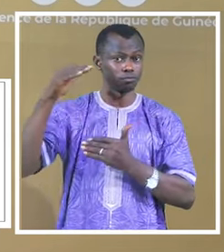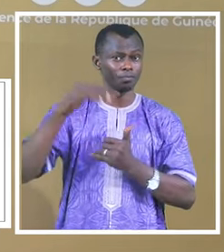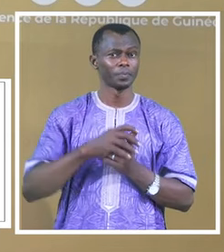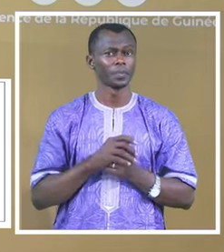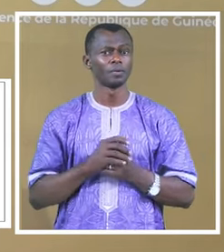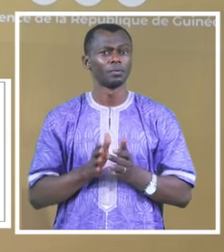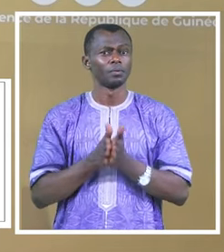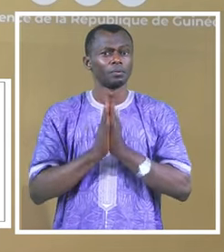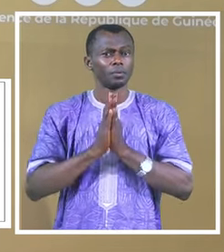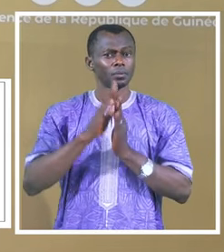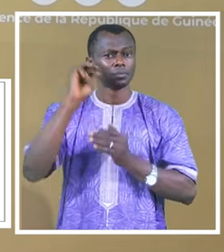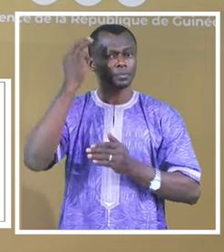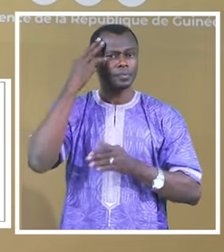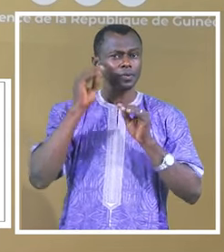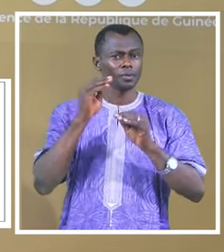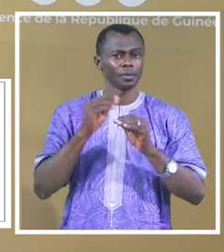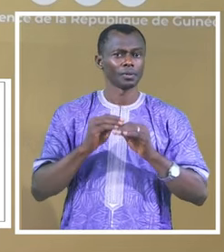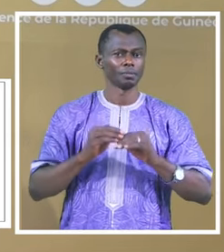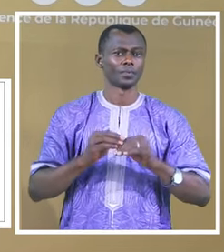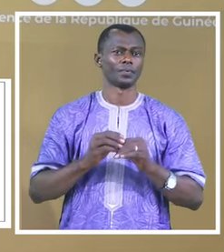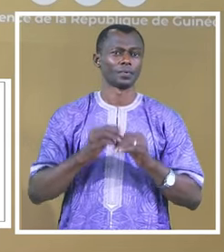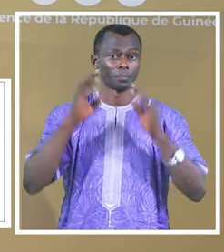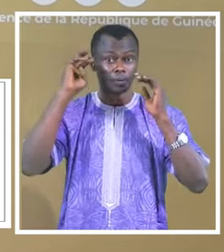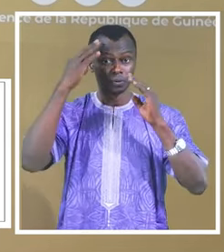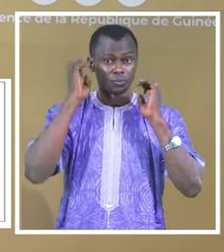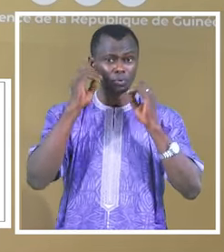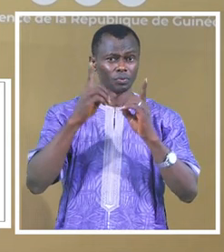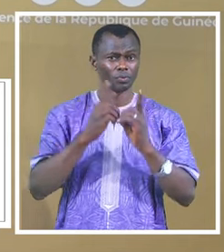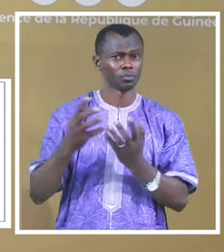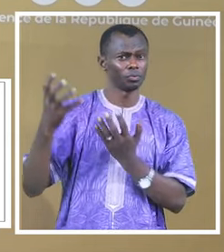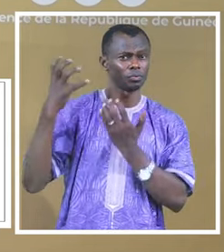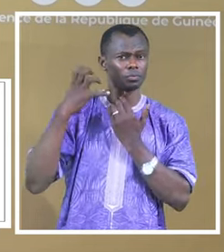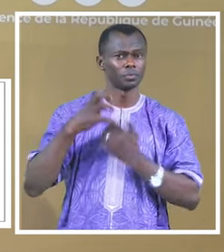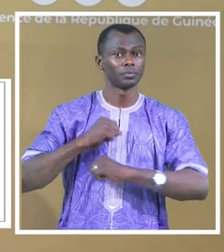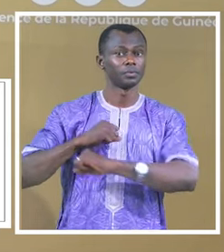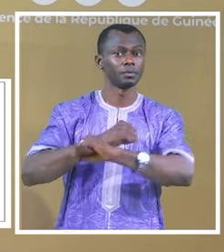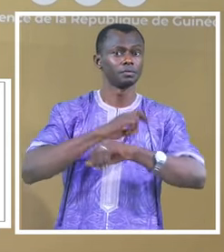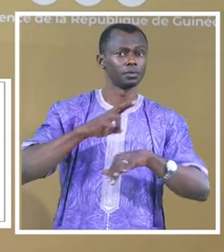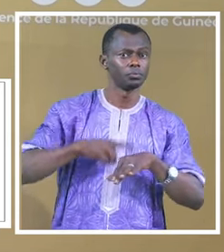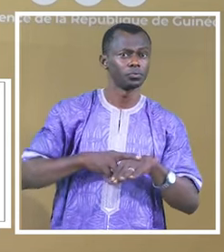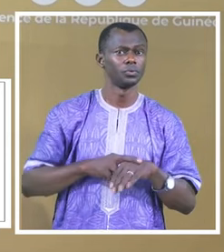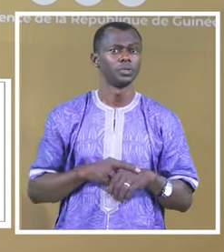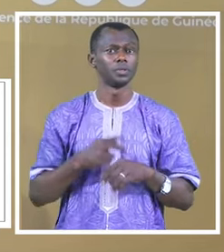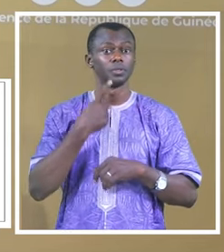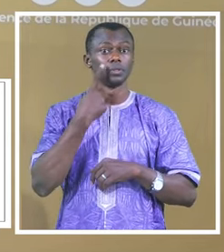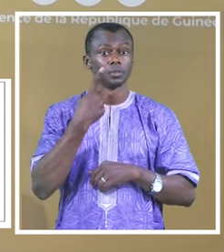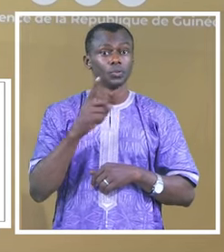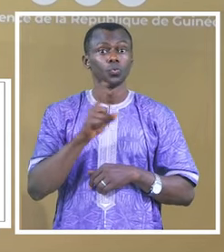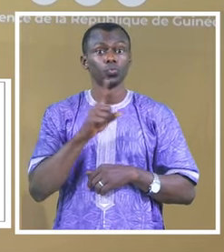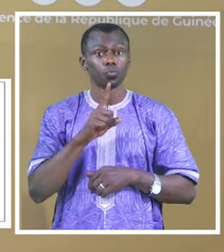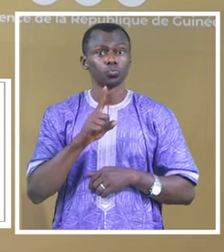sont dans la mise en application de l'instruction portant sur la création d'un lycée de formation